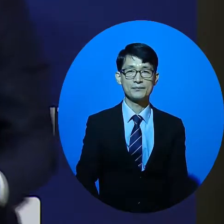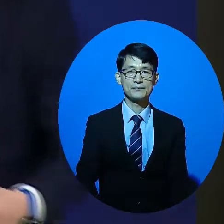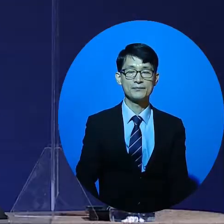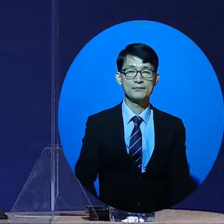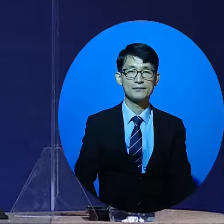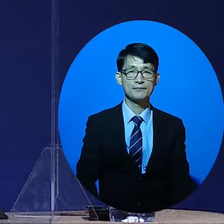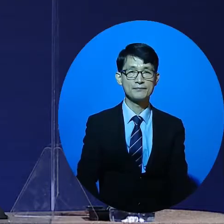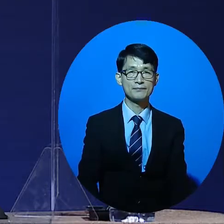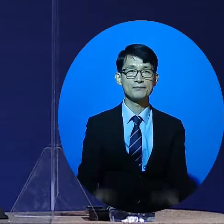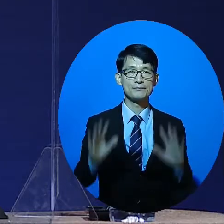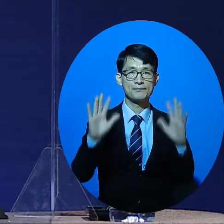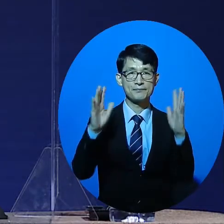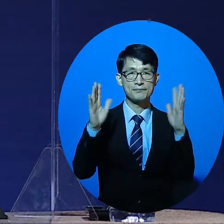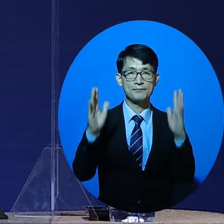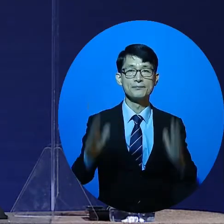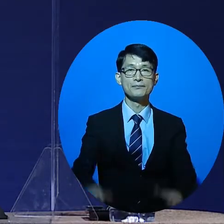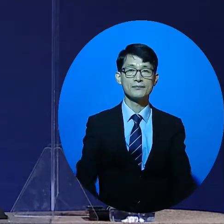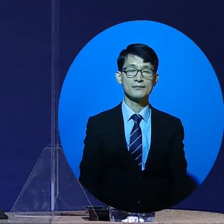고맙습니다.